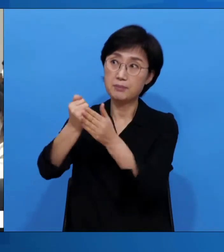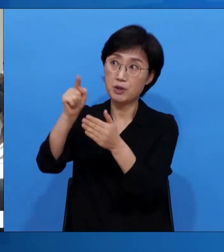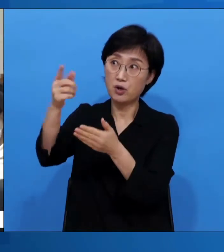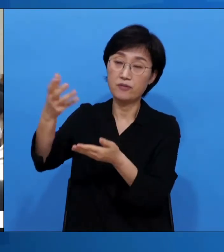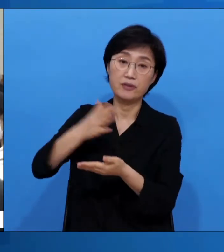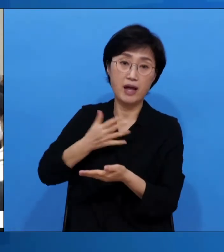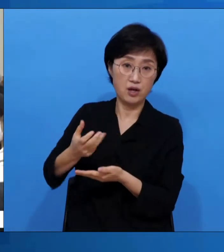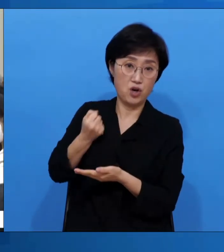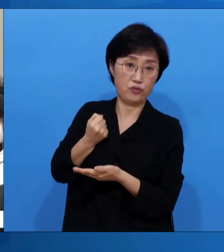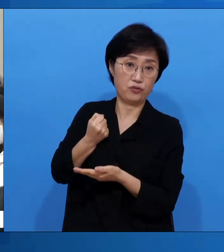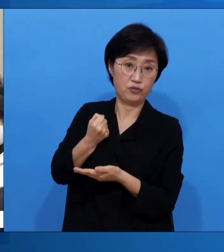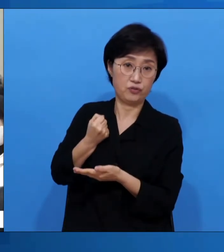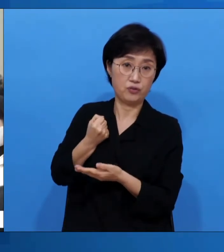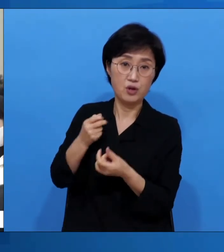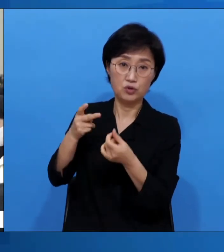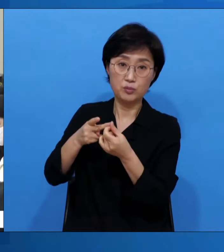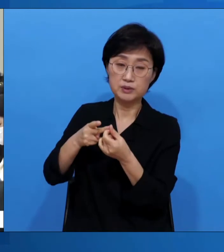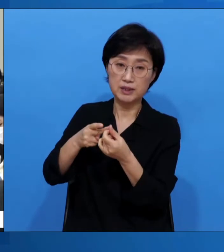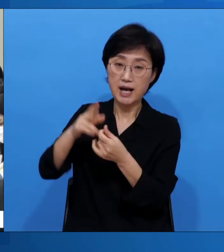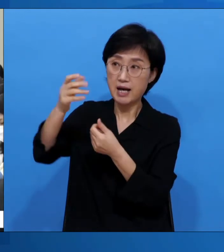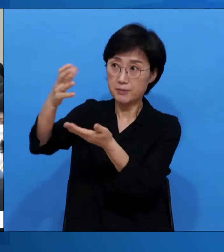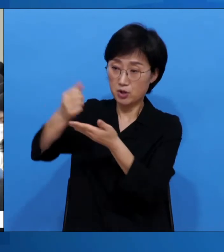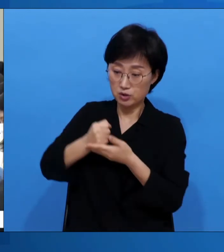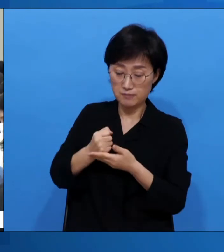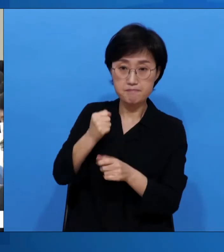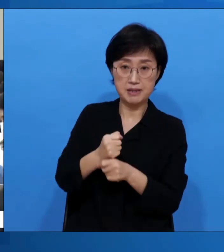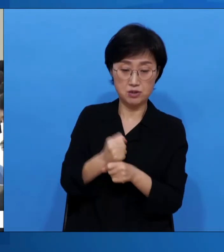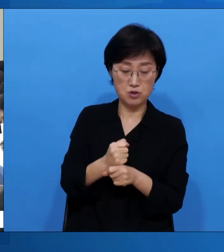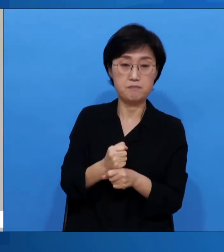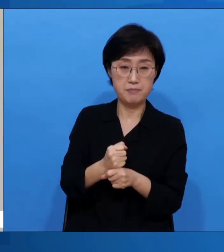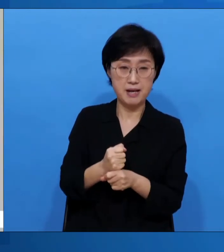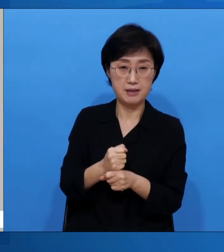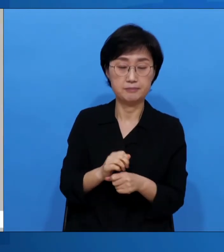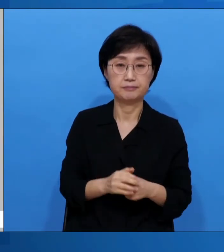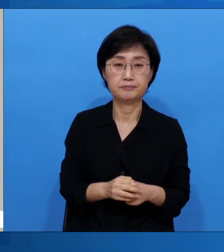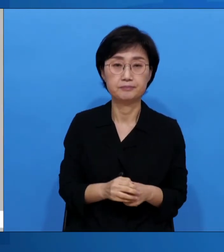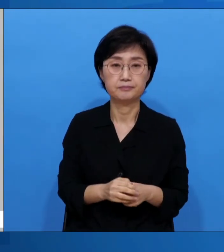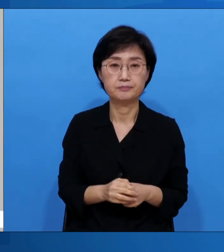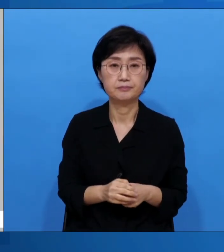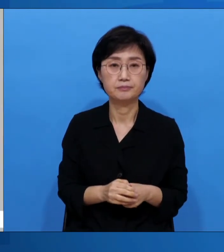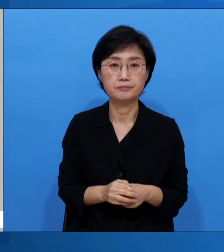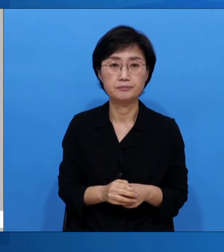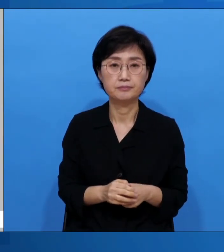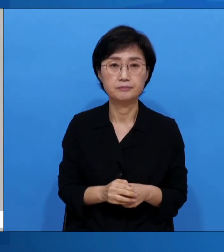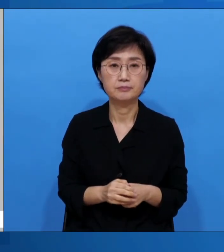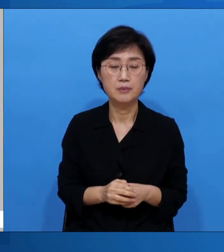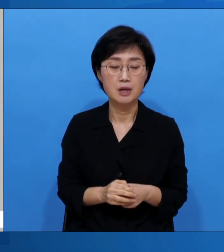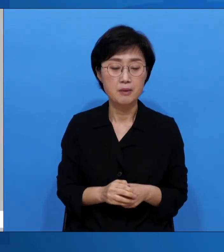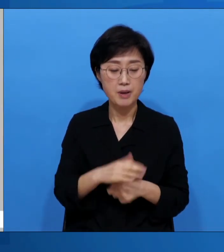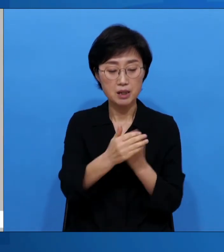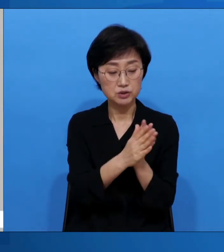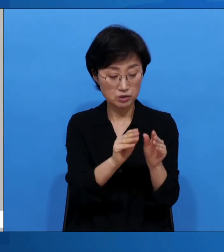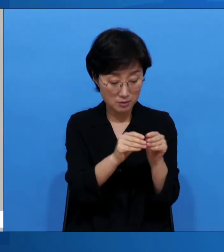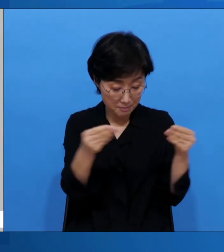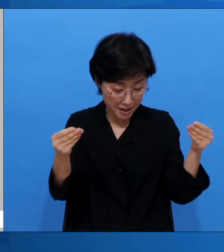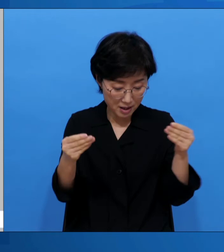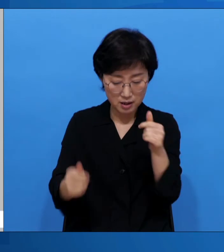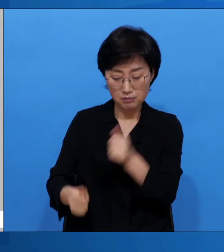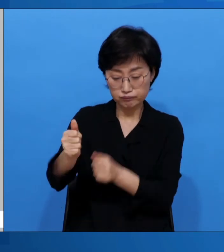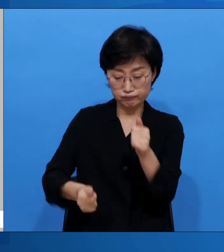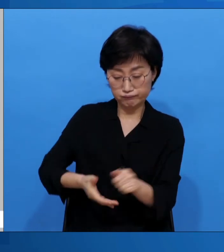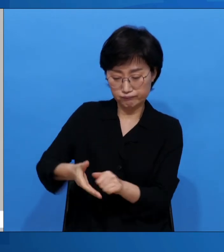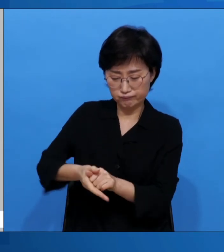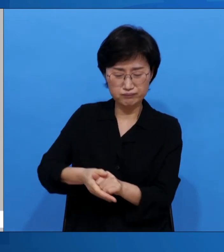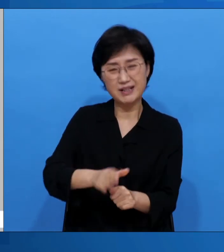2강 하나님의 것을 작품으로라는 말씀이 선포됐습니다. 류광수 목사는 성경에는 경쟁에서 이긴